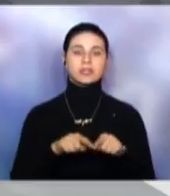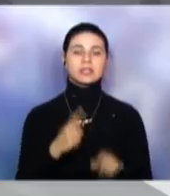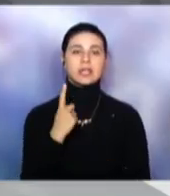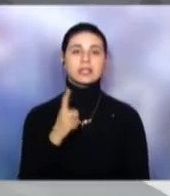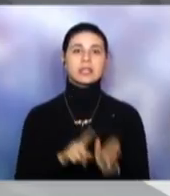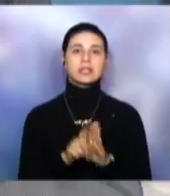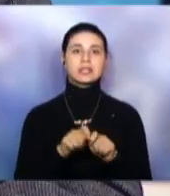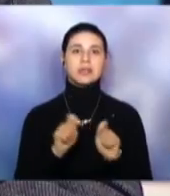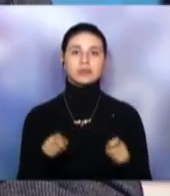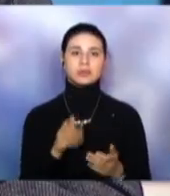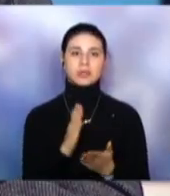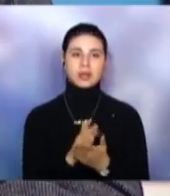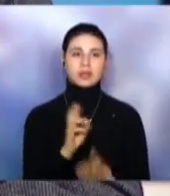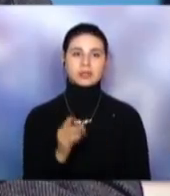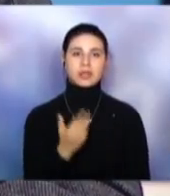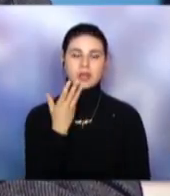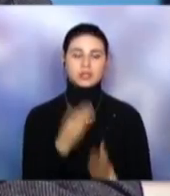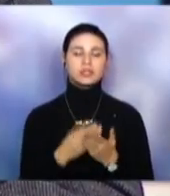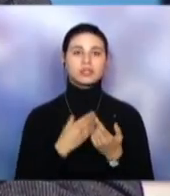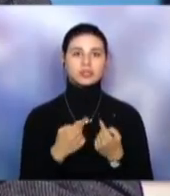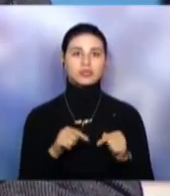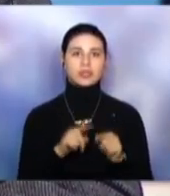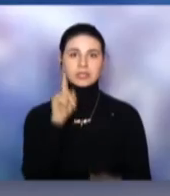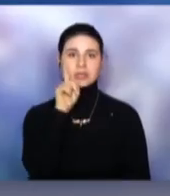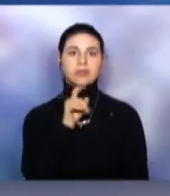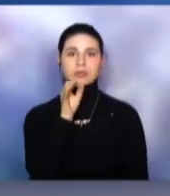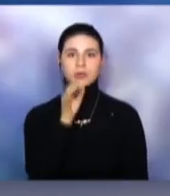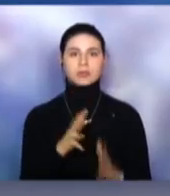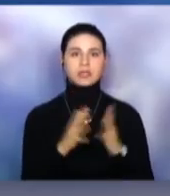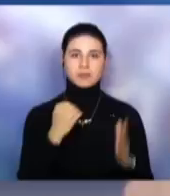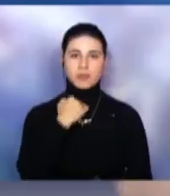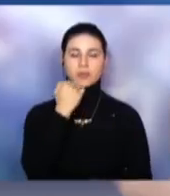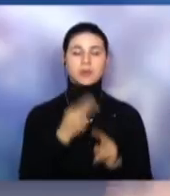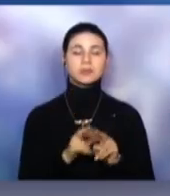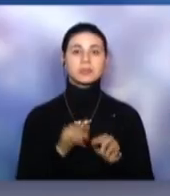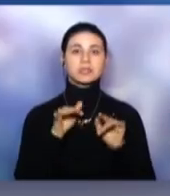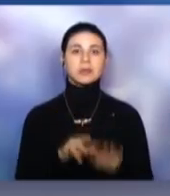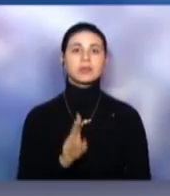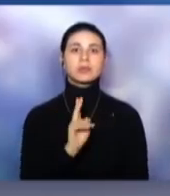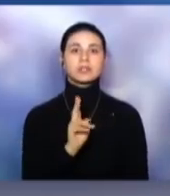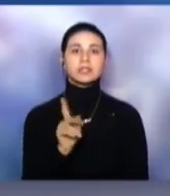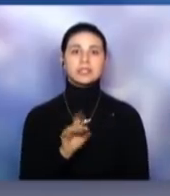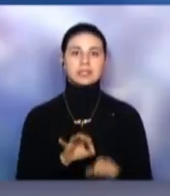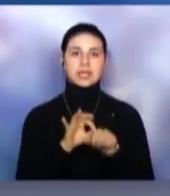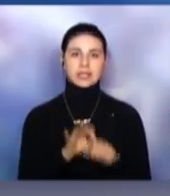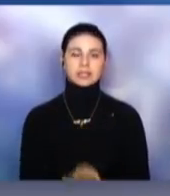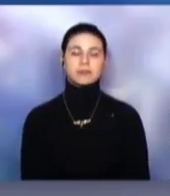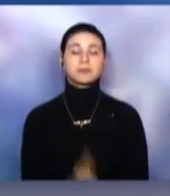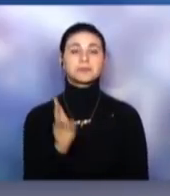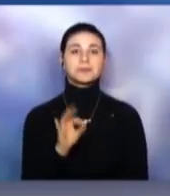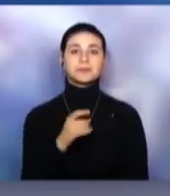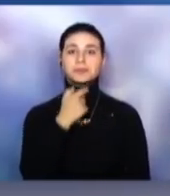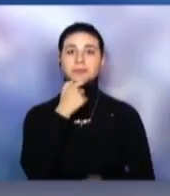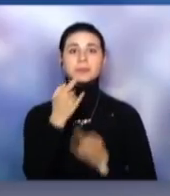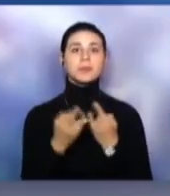ერთ-ერთი დამფუძნებელი ბრძანდებით და ჩვენ სიამონებით გეუბნებით მადლობას იმ საქმიანობისათვის, რომელსაც ეწევით. თუმცა